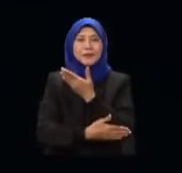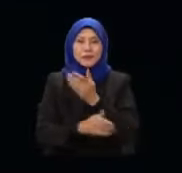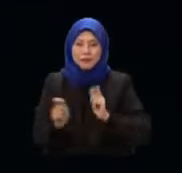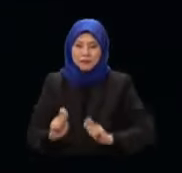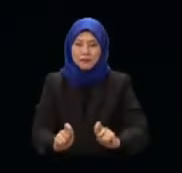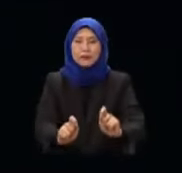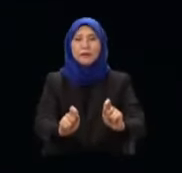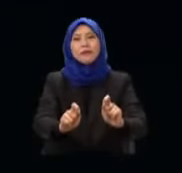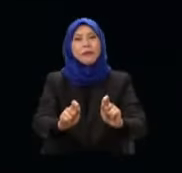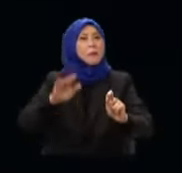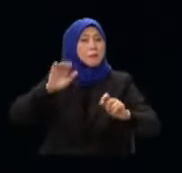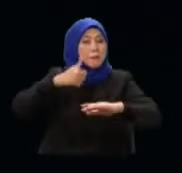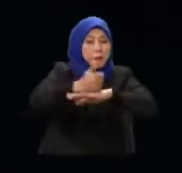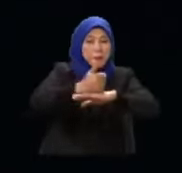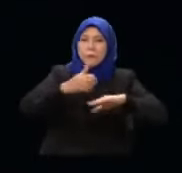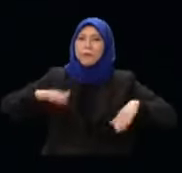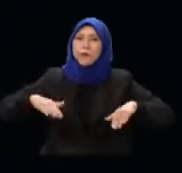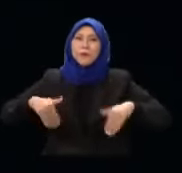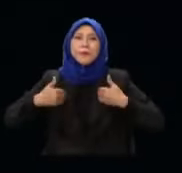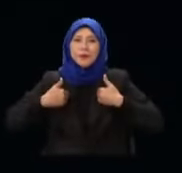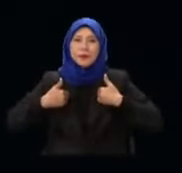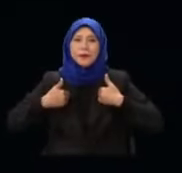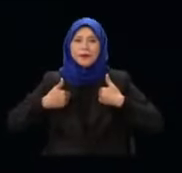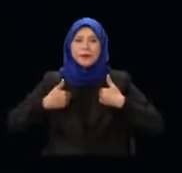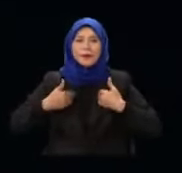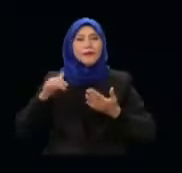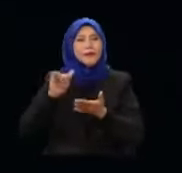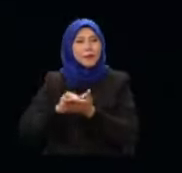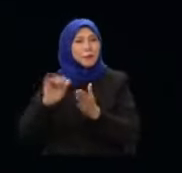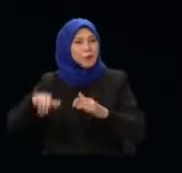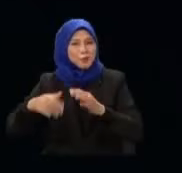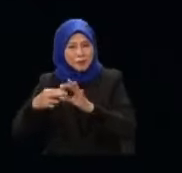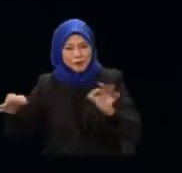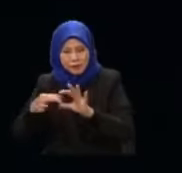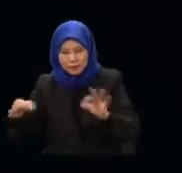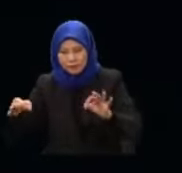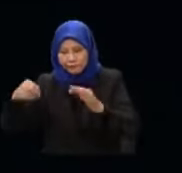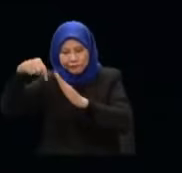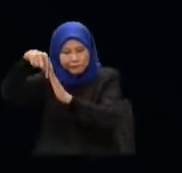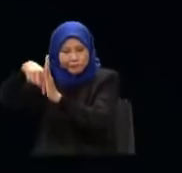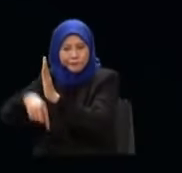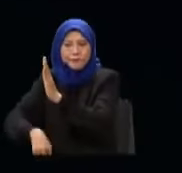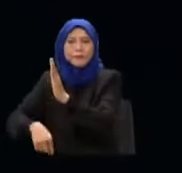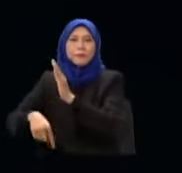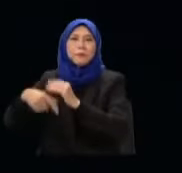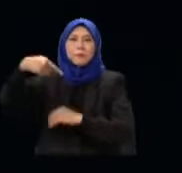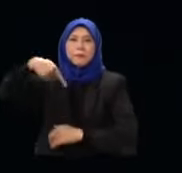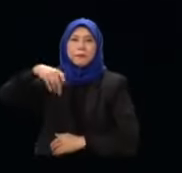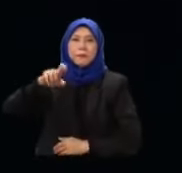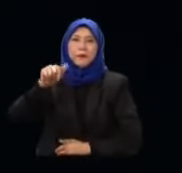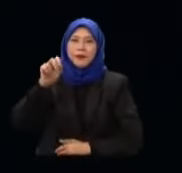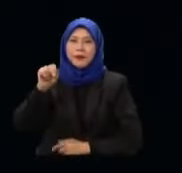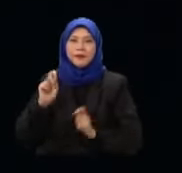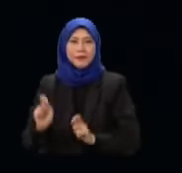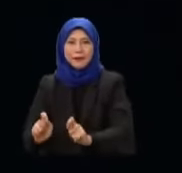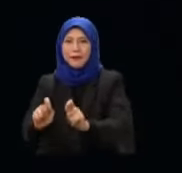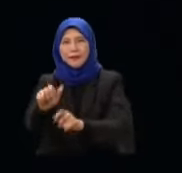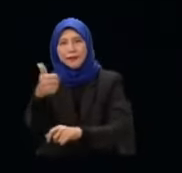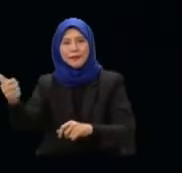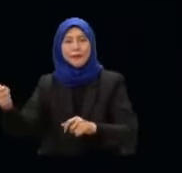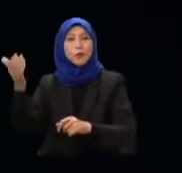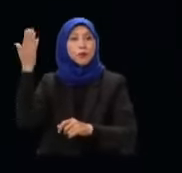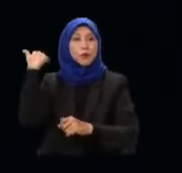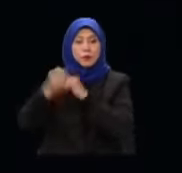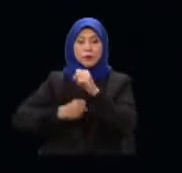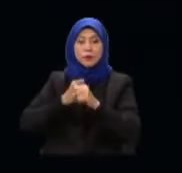perpaduan negara itu belum ada lagi ini belum lagi ketik Kita besar pelan-pelan nyalain tadi make karena itu pada tahun